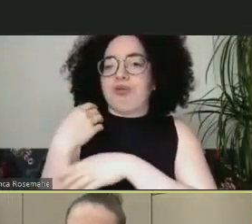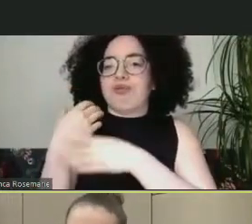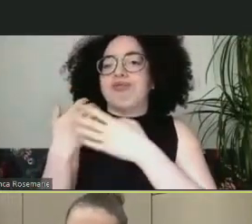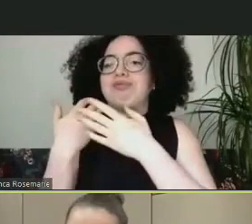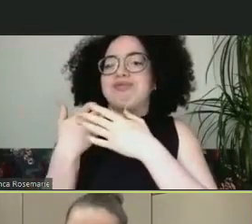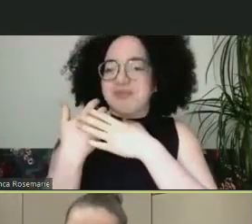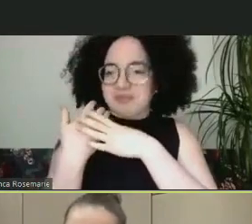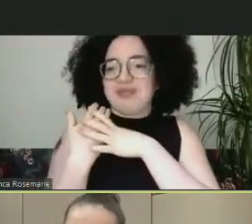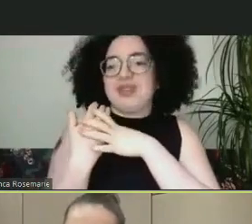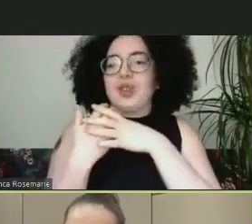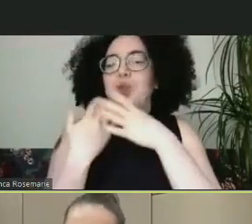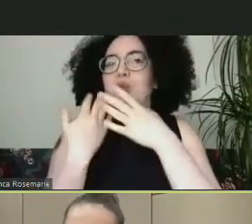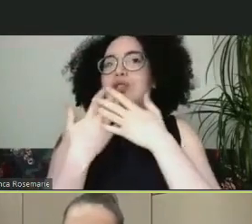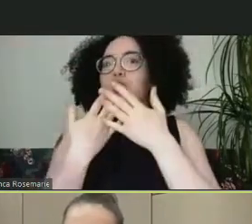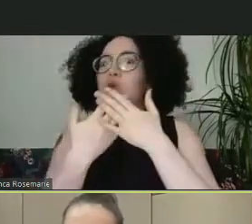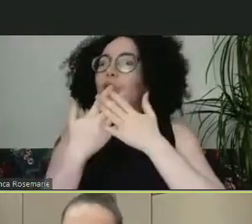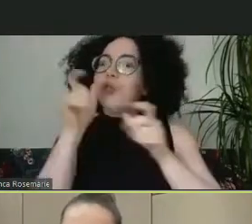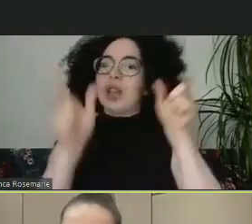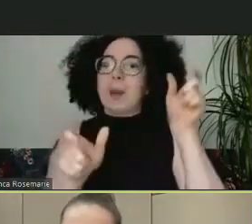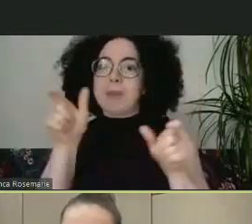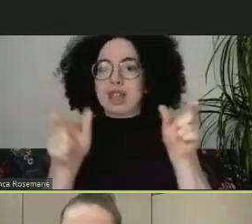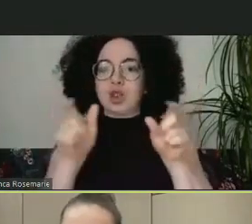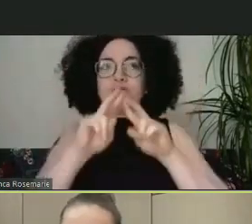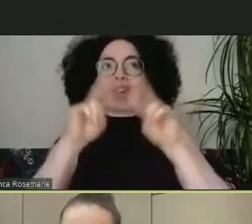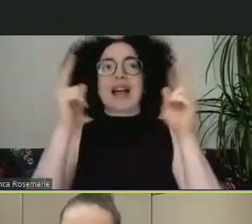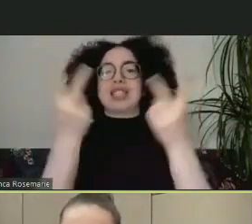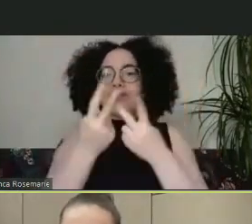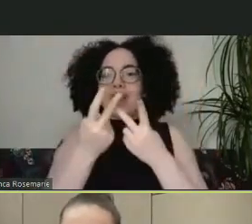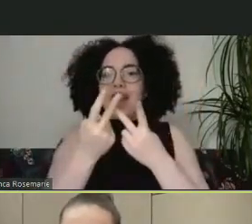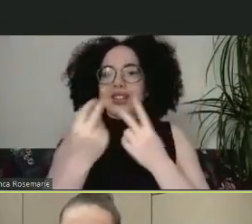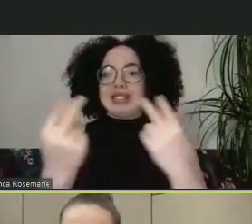die dann gepostet. Und